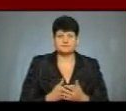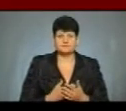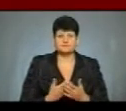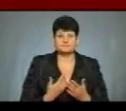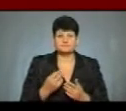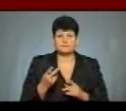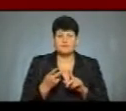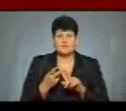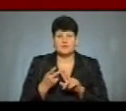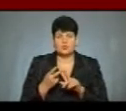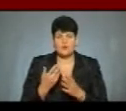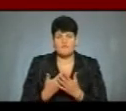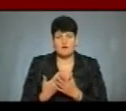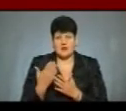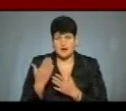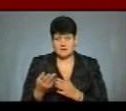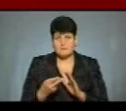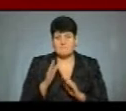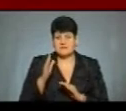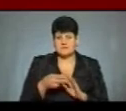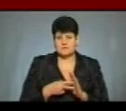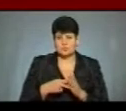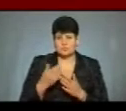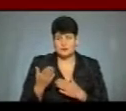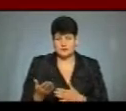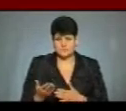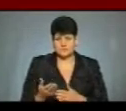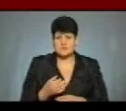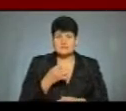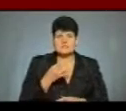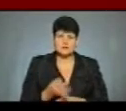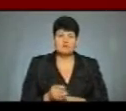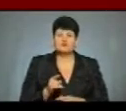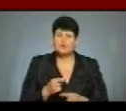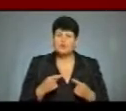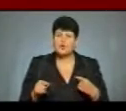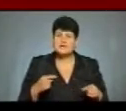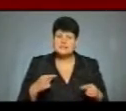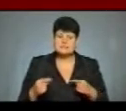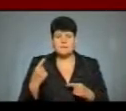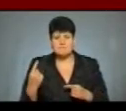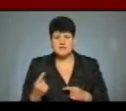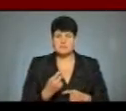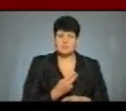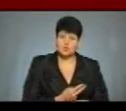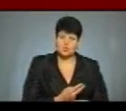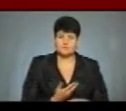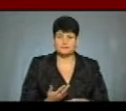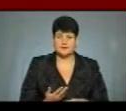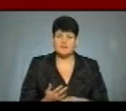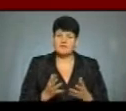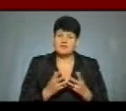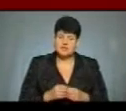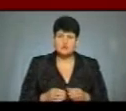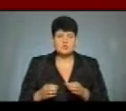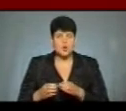другий варіант перспективного плану. Скажіть, в чому різниця між першим і другим? В кількості громад лише, чи вони